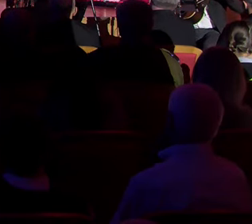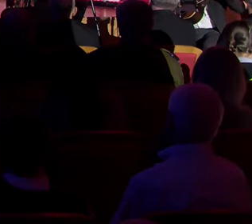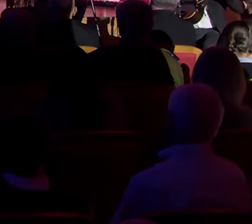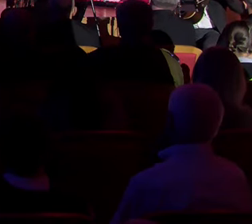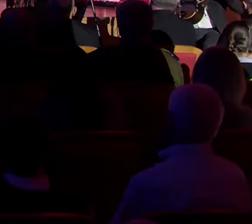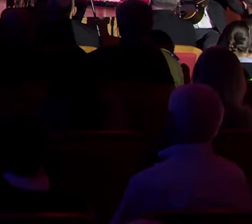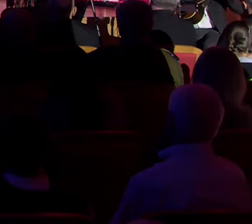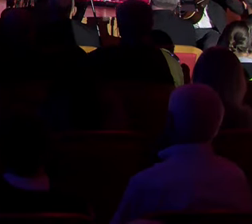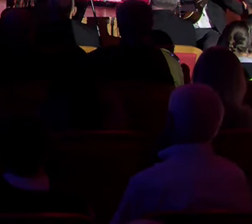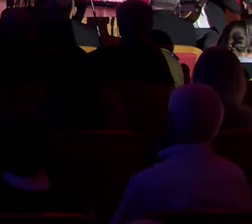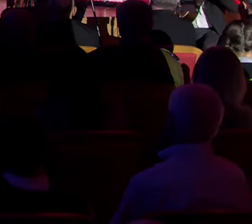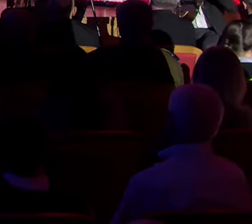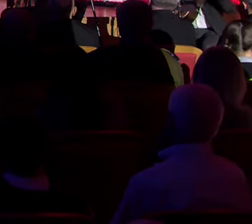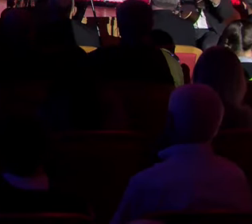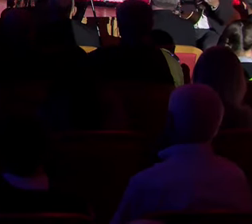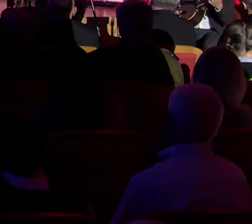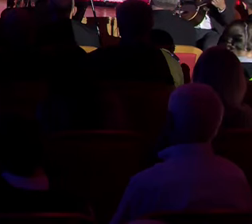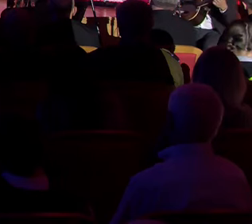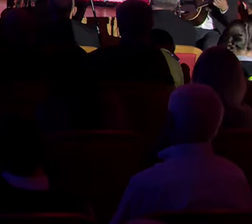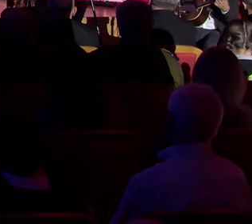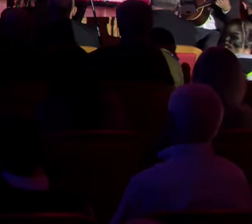pochwalą,